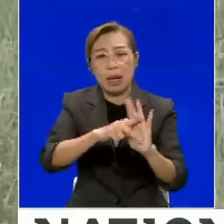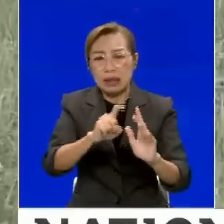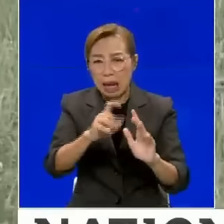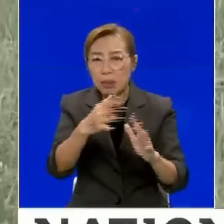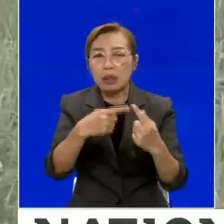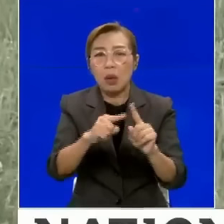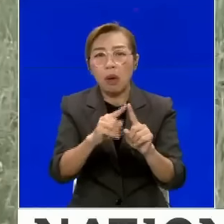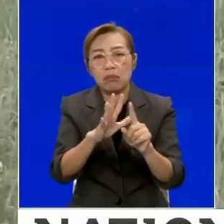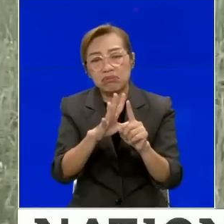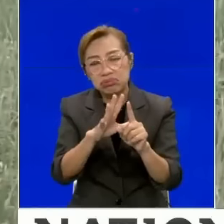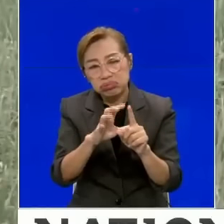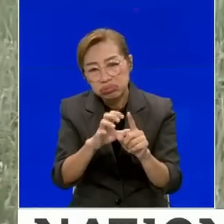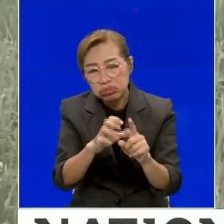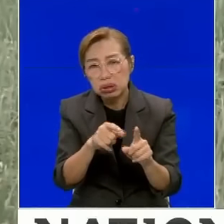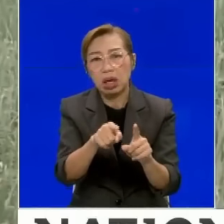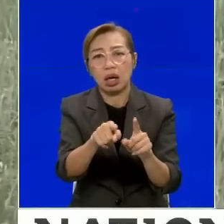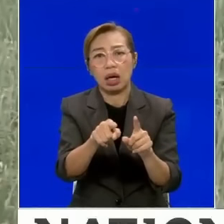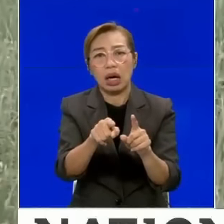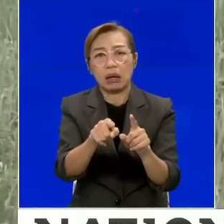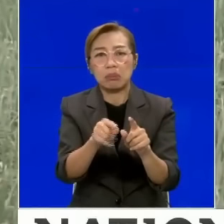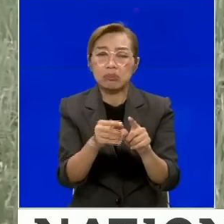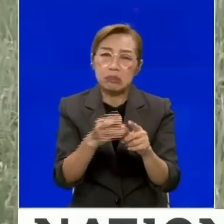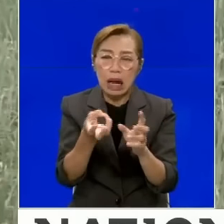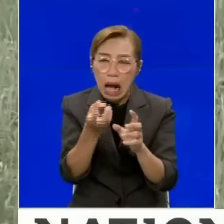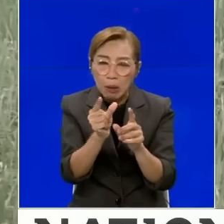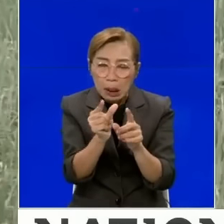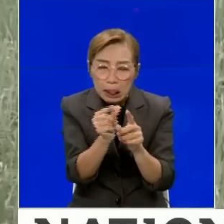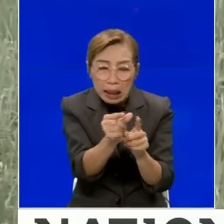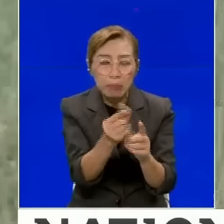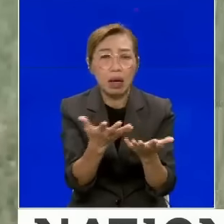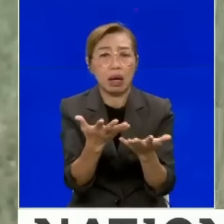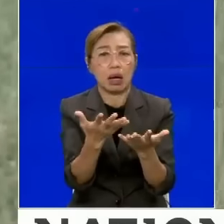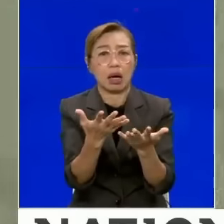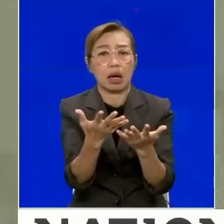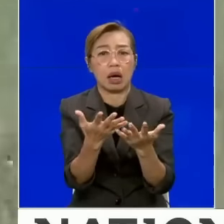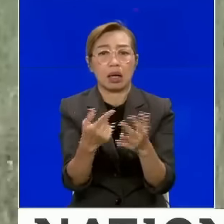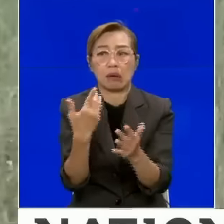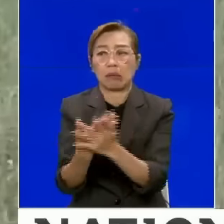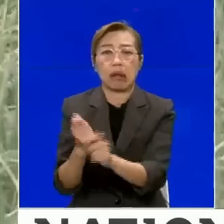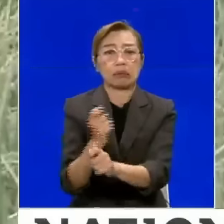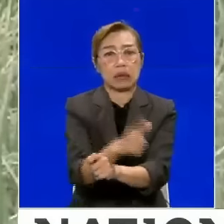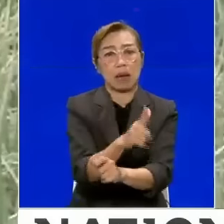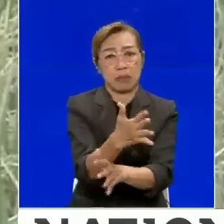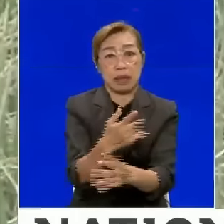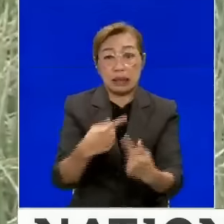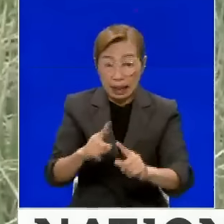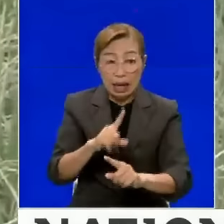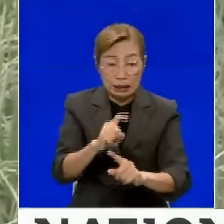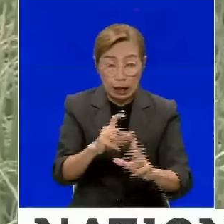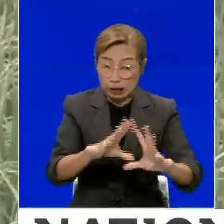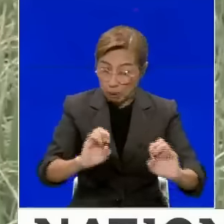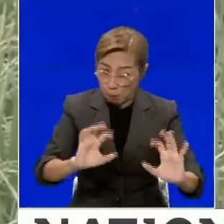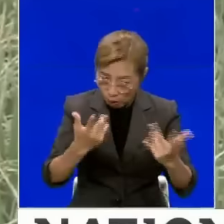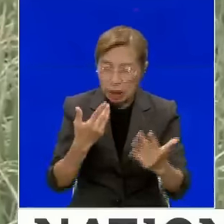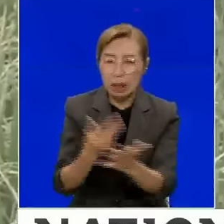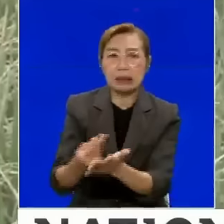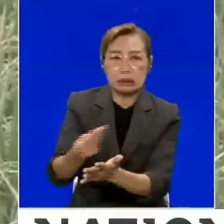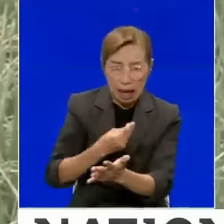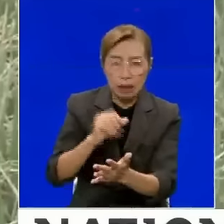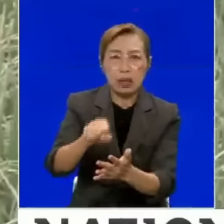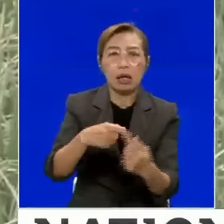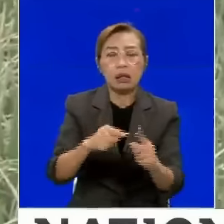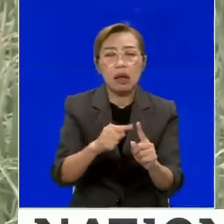หากจะให้ตายแบบนั้นก็คงจะไม่ได้รับการชดเชยเยียวยานะครับแต่ว่าการชดเชยเยียวยาควรที่จะต้